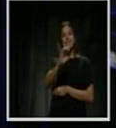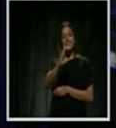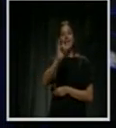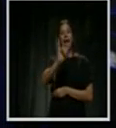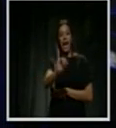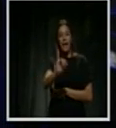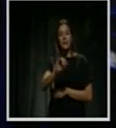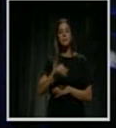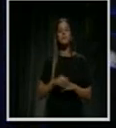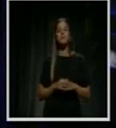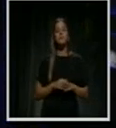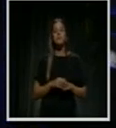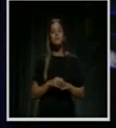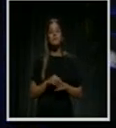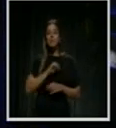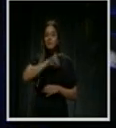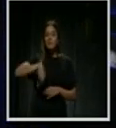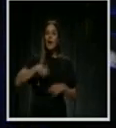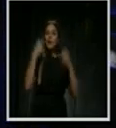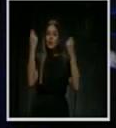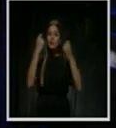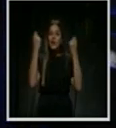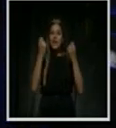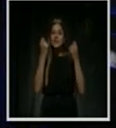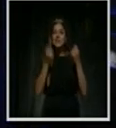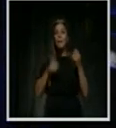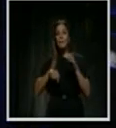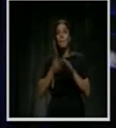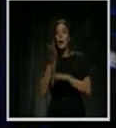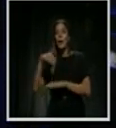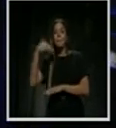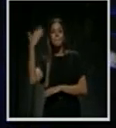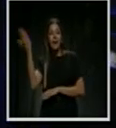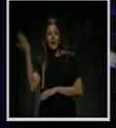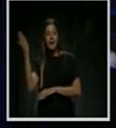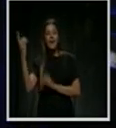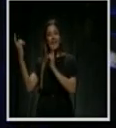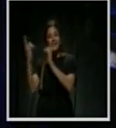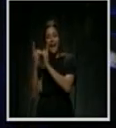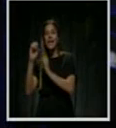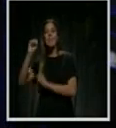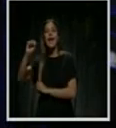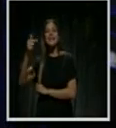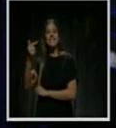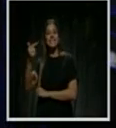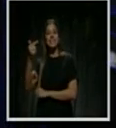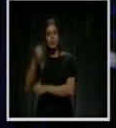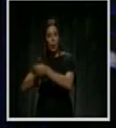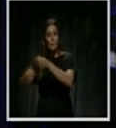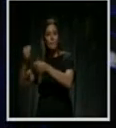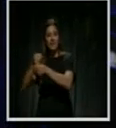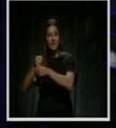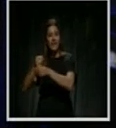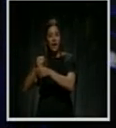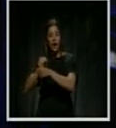European Interest. Irnexxielna għaliex morna niġru barra pajjiżna, morna fil-headquarters tal-ST u rnexxielna nirbħu